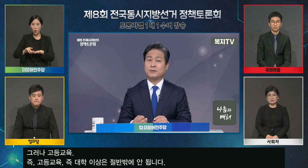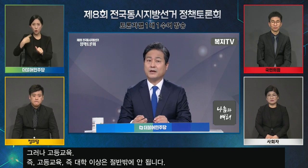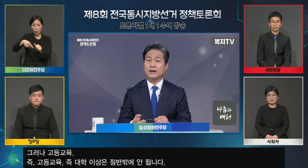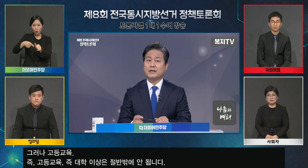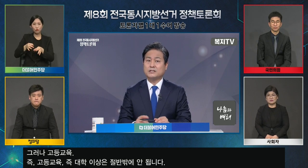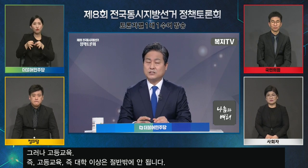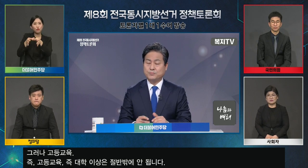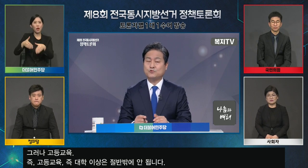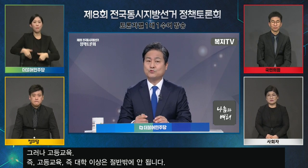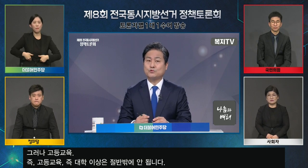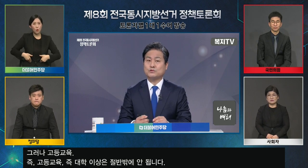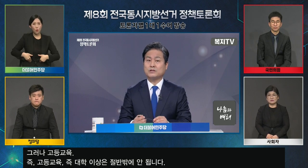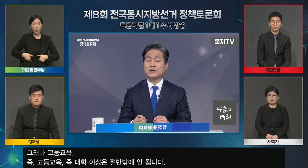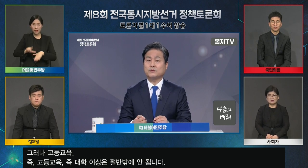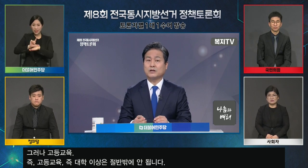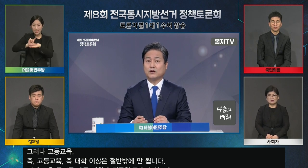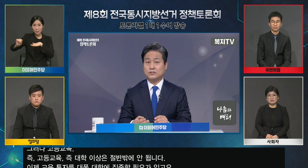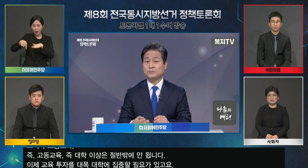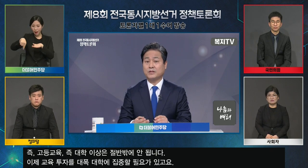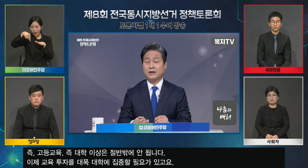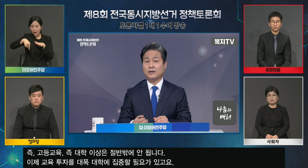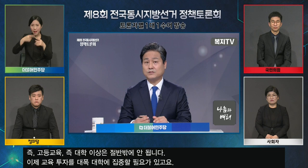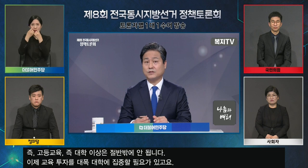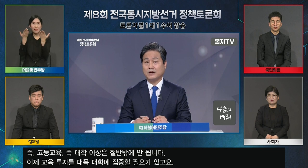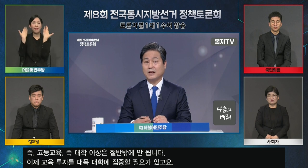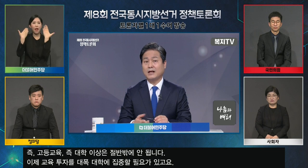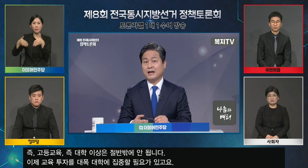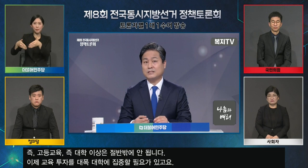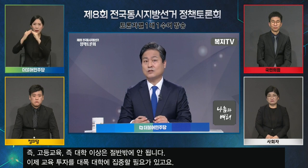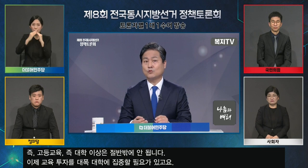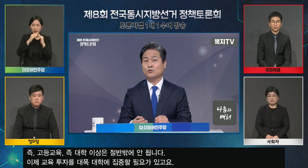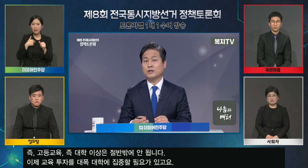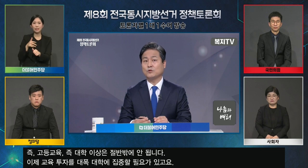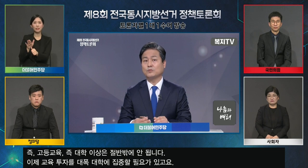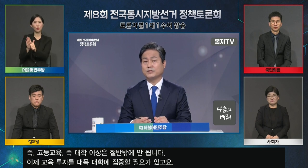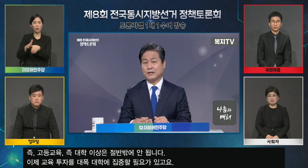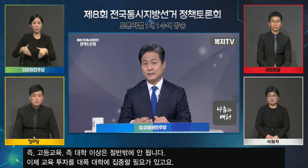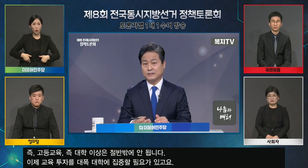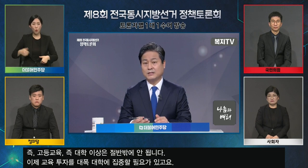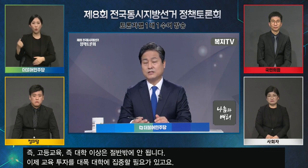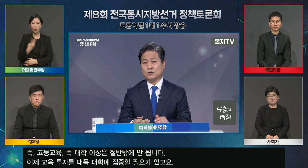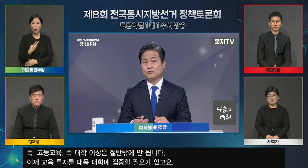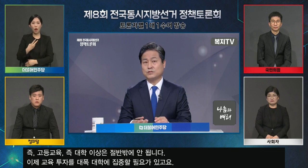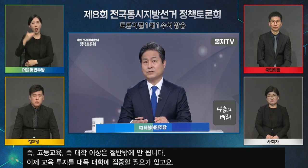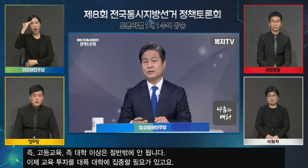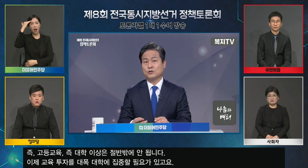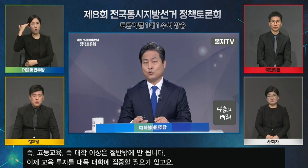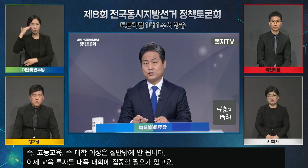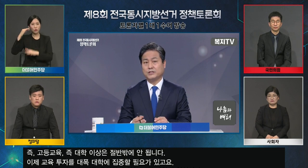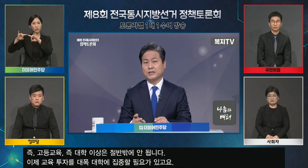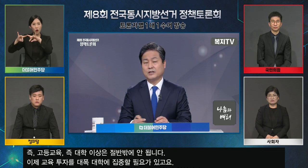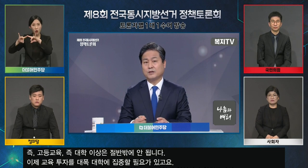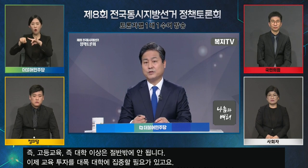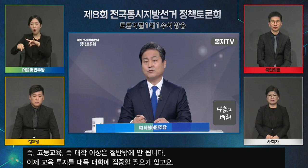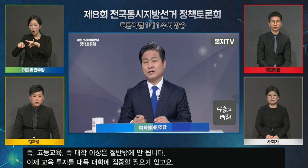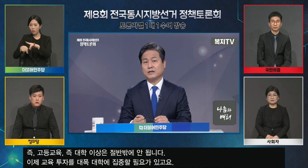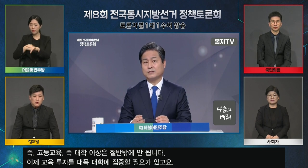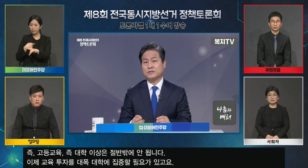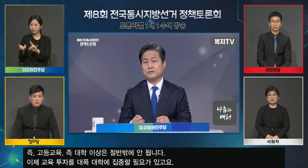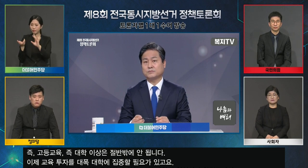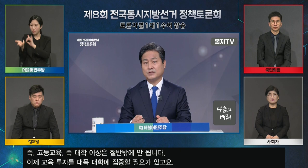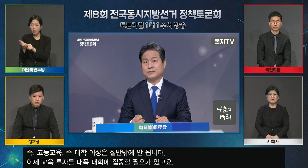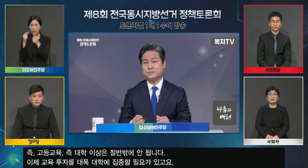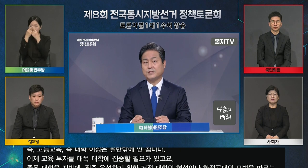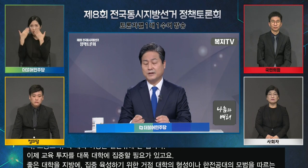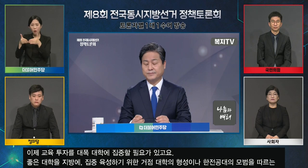좋은 대학을 지방에 집중 육성하기 위한 거점 대학의 형성이나 한전공대의 모범을 따르는 전국적 도전이 필요하다.